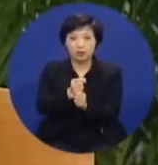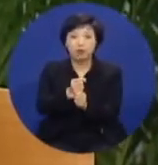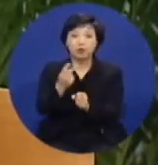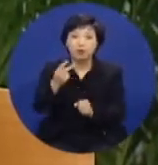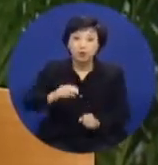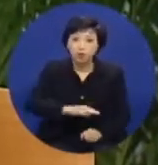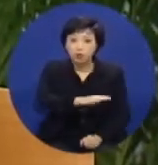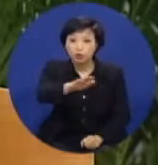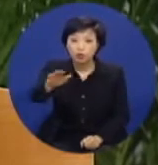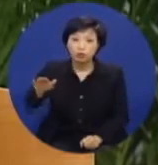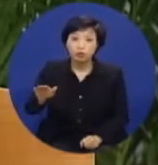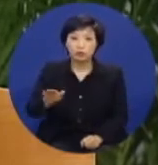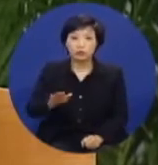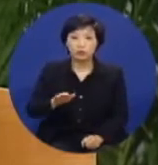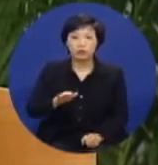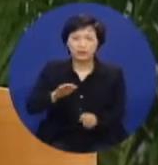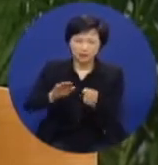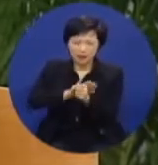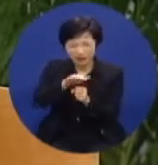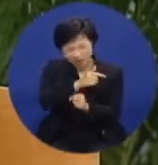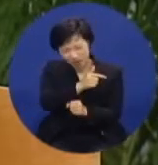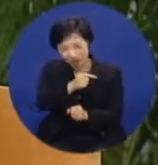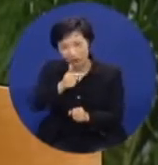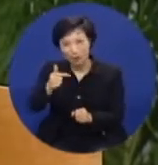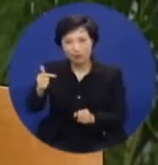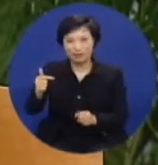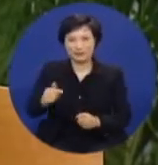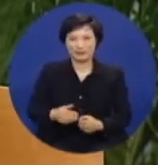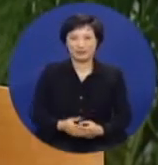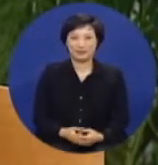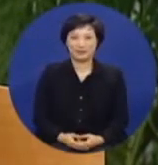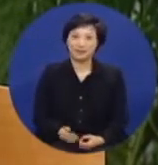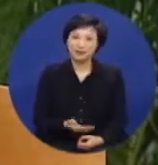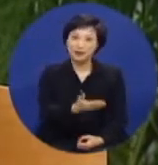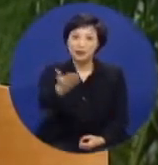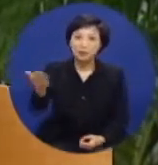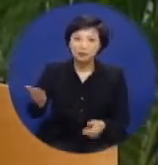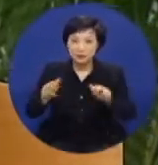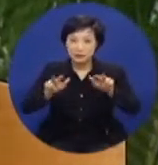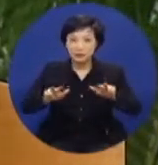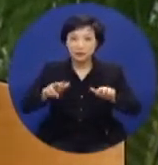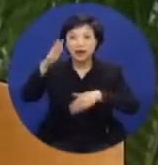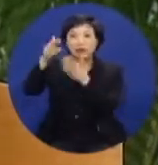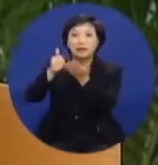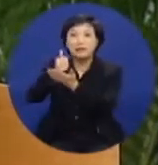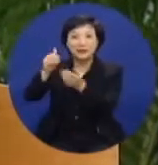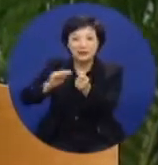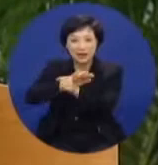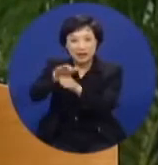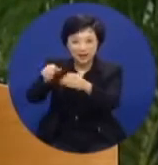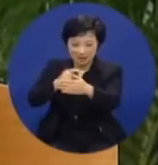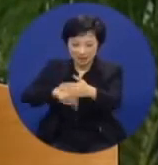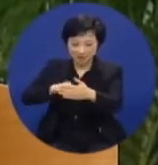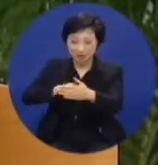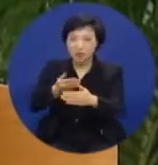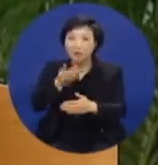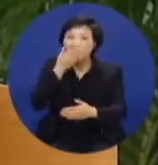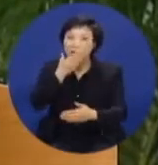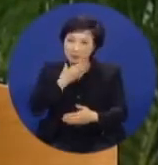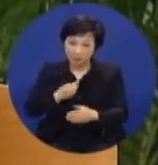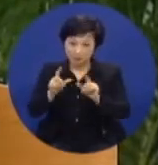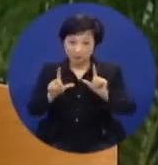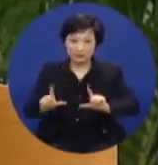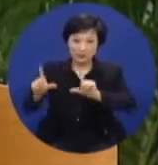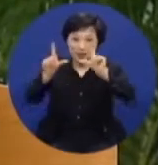늘 그렇게 사랑할 수가 없어 여러분은 지금도 하나님의 사랑 안에서 먹고 말 쓰고